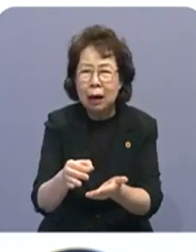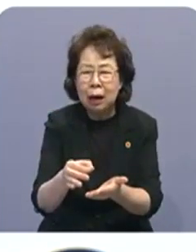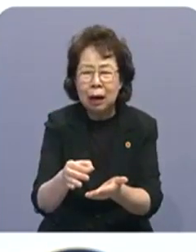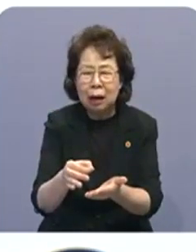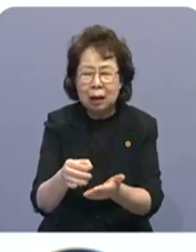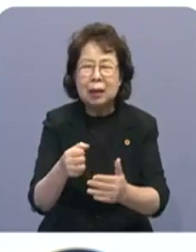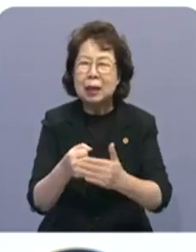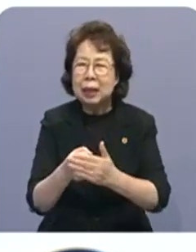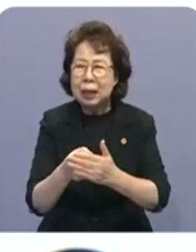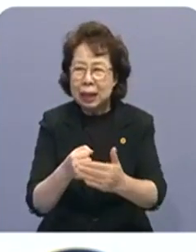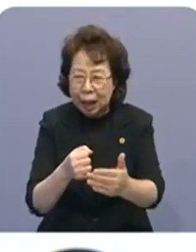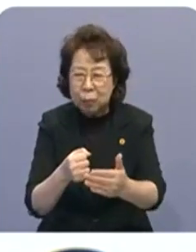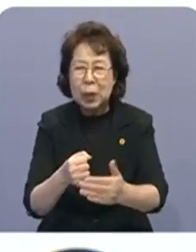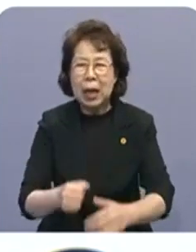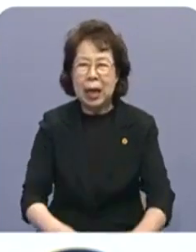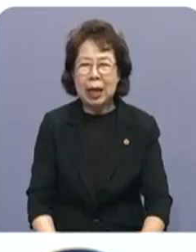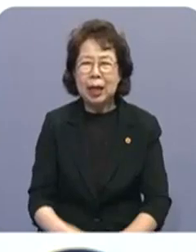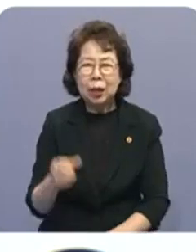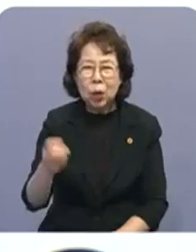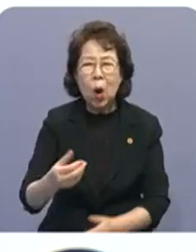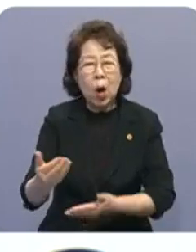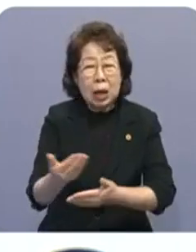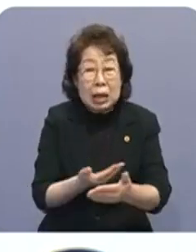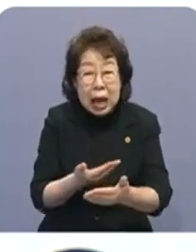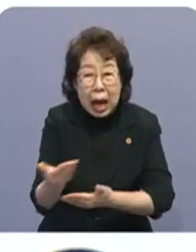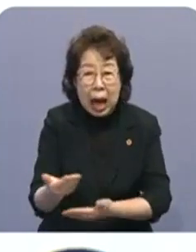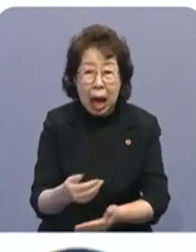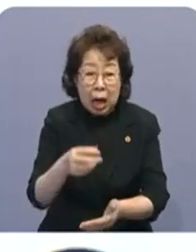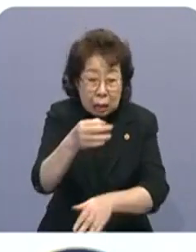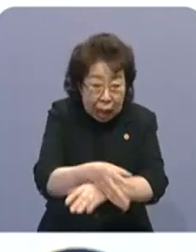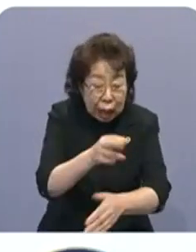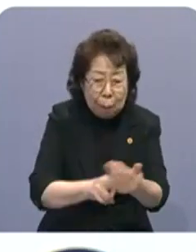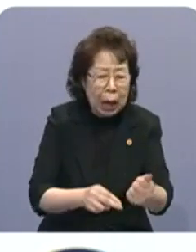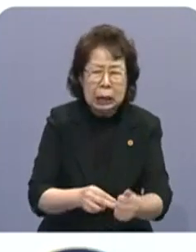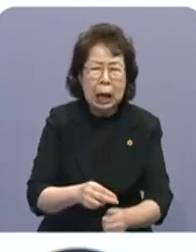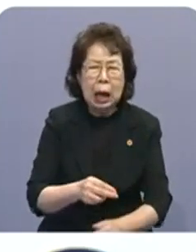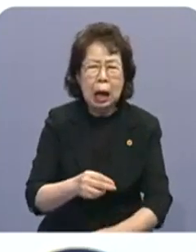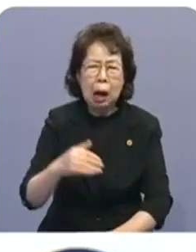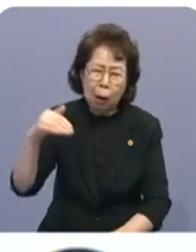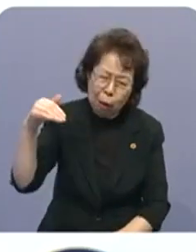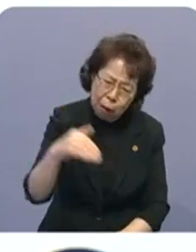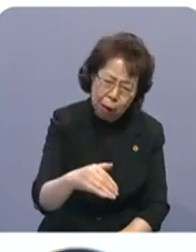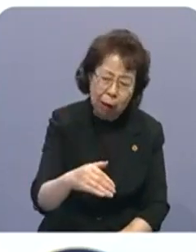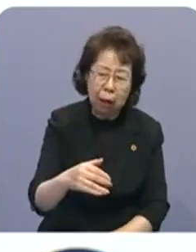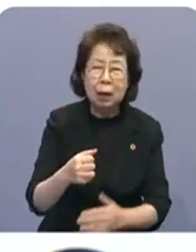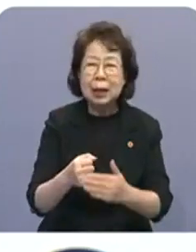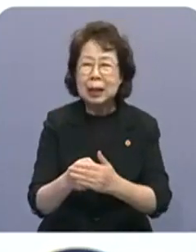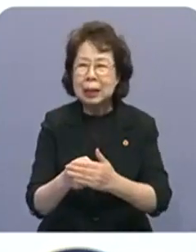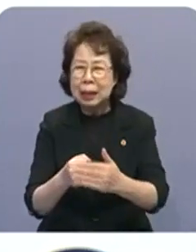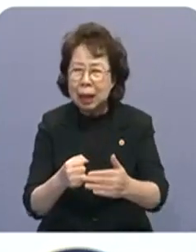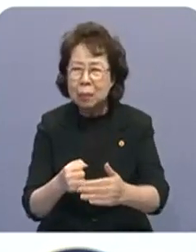정착되어 있다고 판단을 하고 있고 특히 거래량이 위축되는 점을 고려했을 때